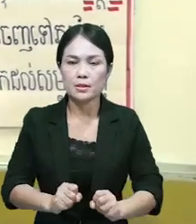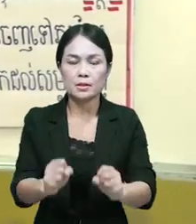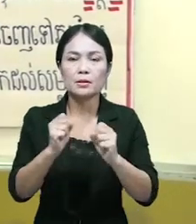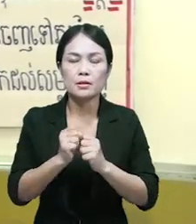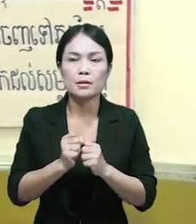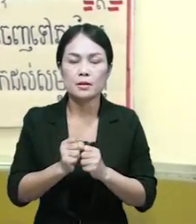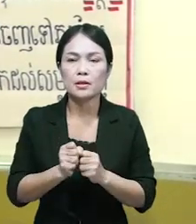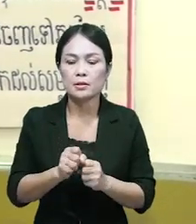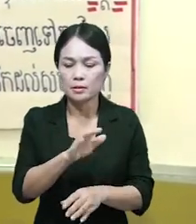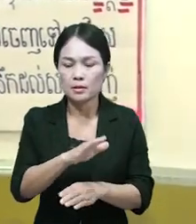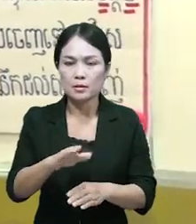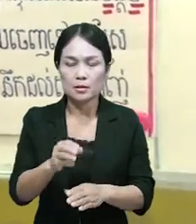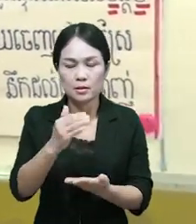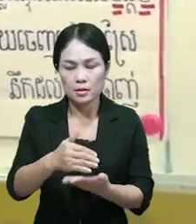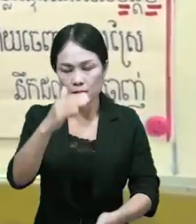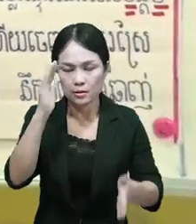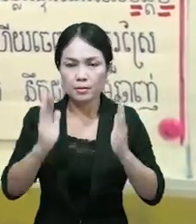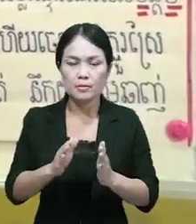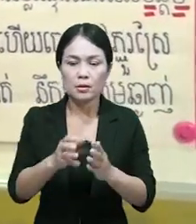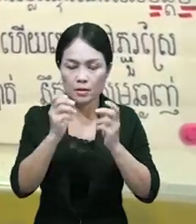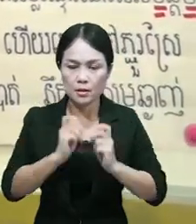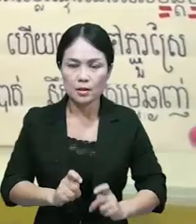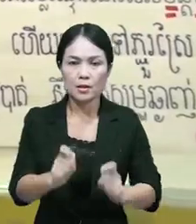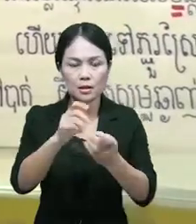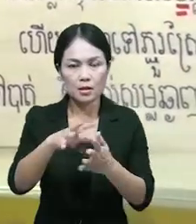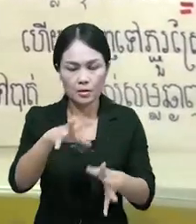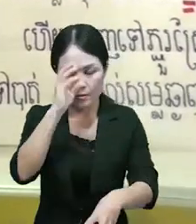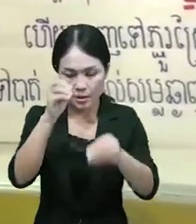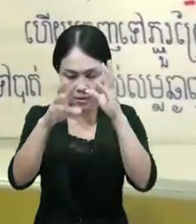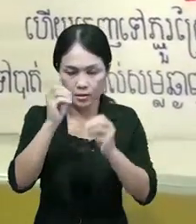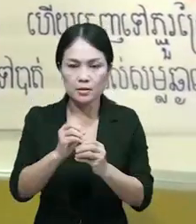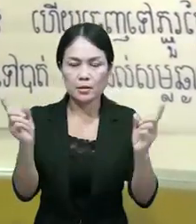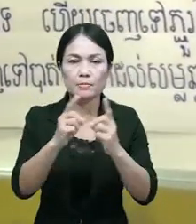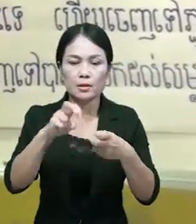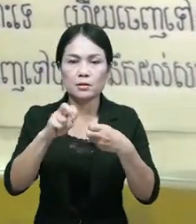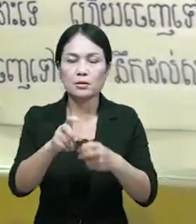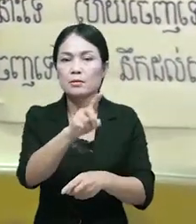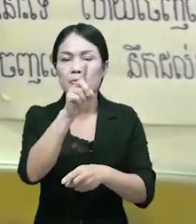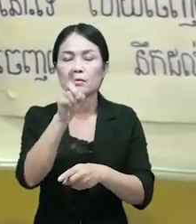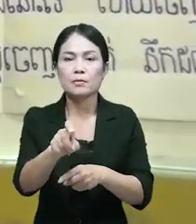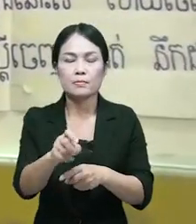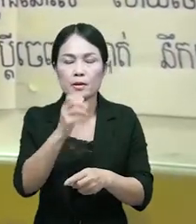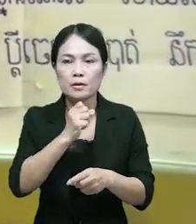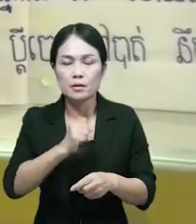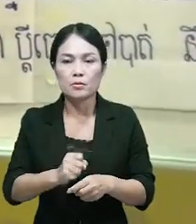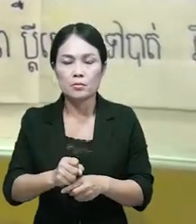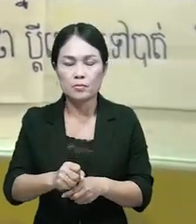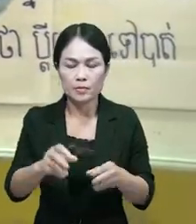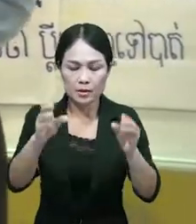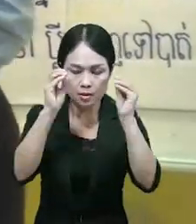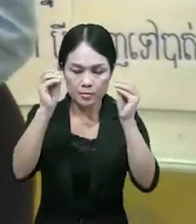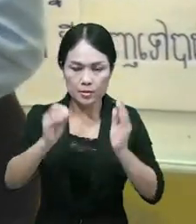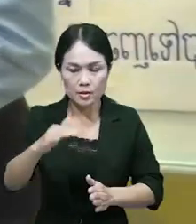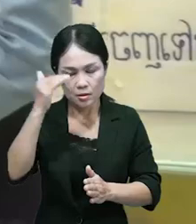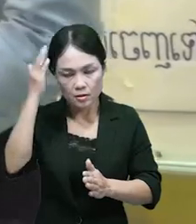ចឹងដូចជាកូនជាសិស្សសាលាអញ្ចឹងគឺកូនត្រូវតែខិតខំរៀនសូត្រណាកូនណាចានៅពេលជួបបញ្ហាត្រូវសាកសួរចាស់ទុំចាលោកគ្រូអ្នកគ្រូ